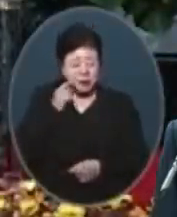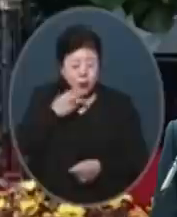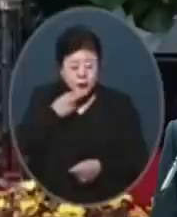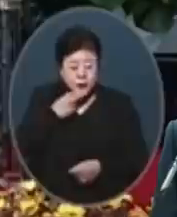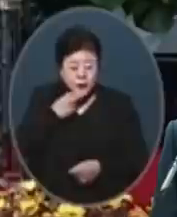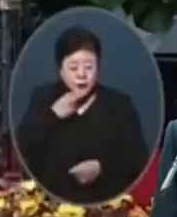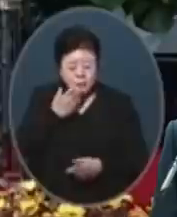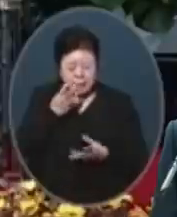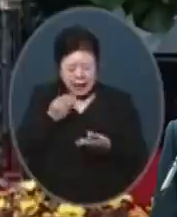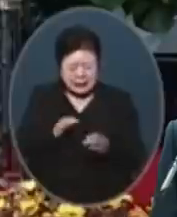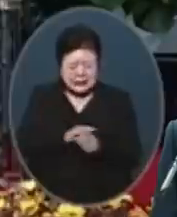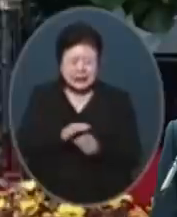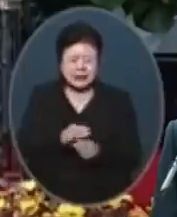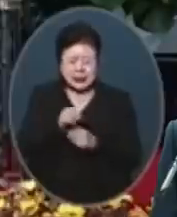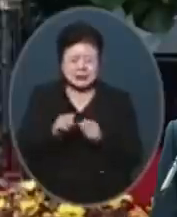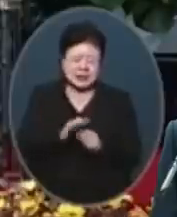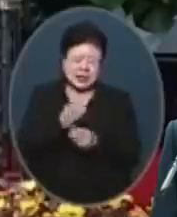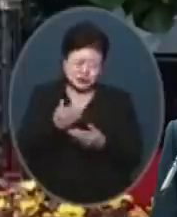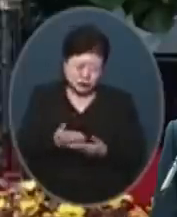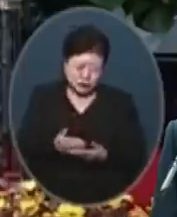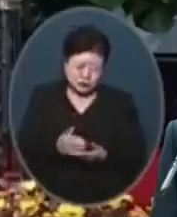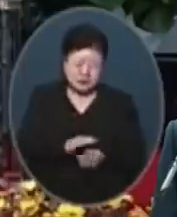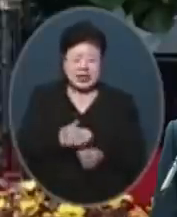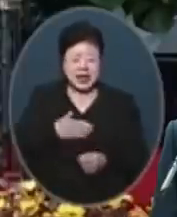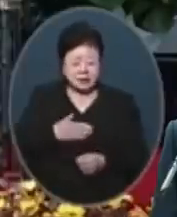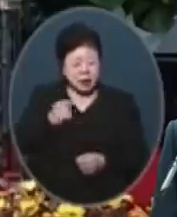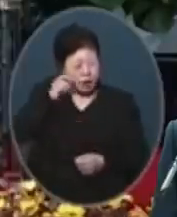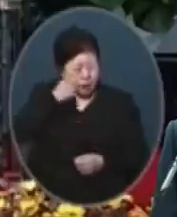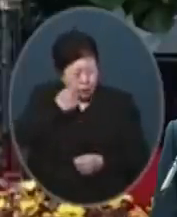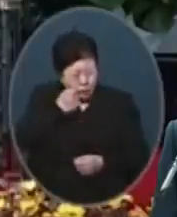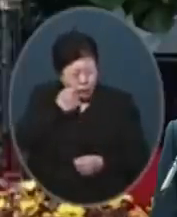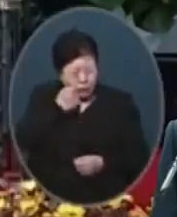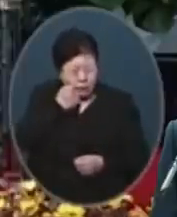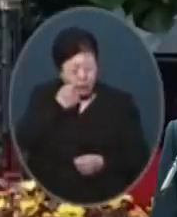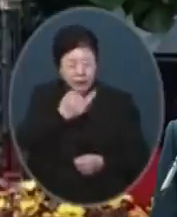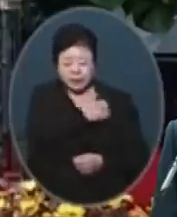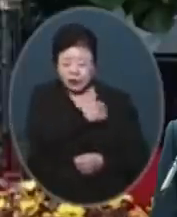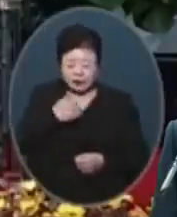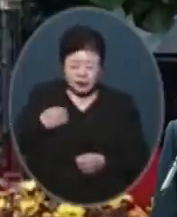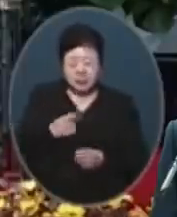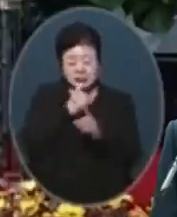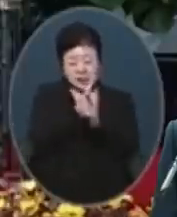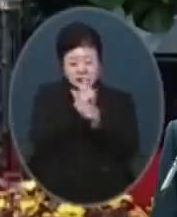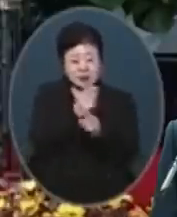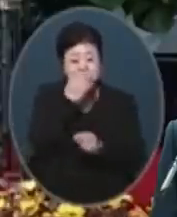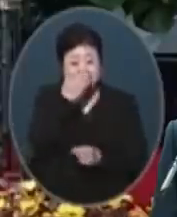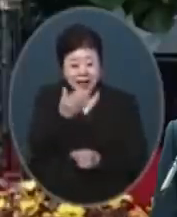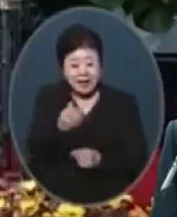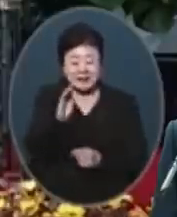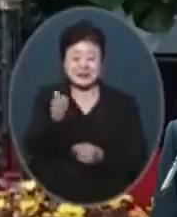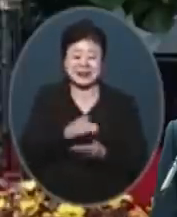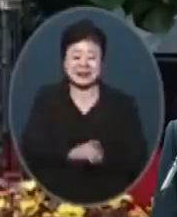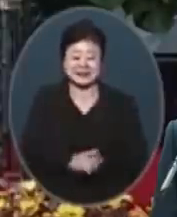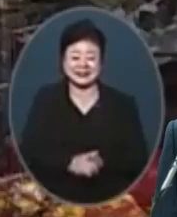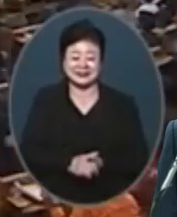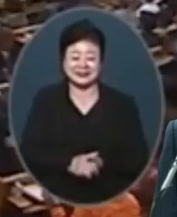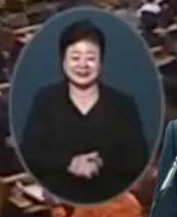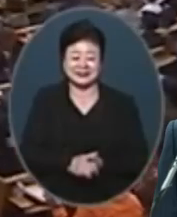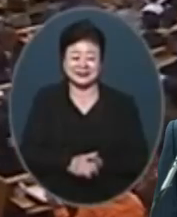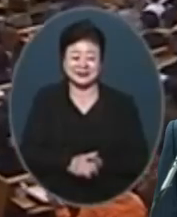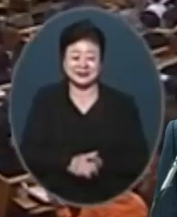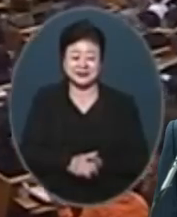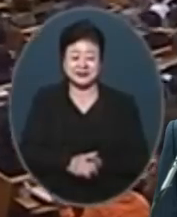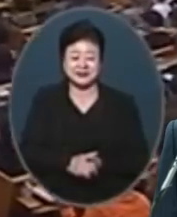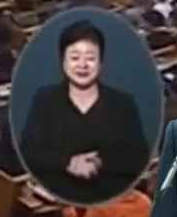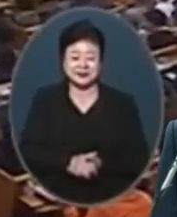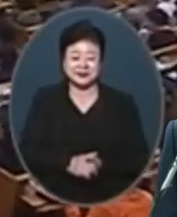것입니다. 우리가 그 사랑을 알면 어떤 어려움을 능히 이겨낼 수가 있는 것입니다.